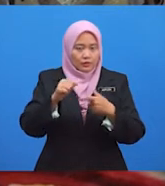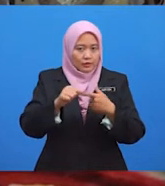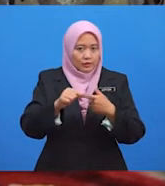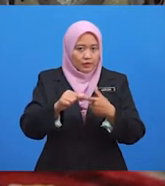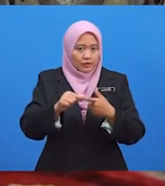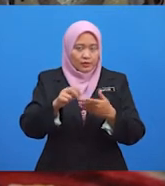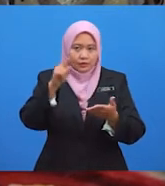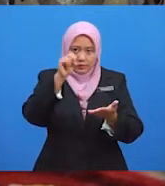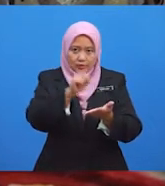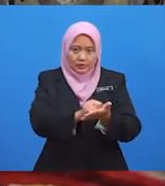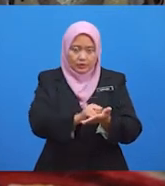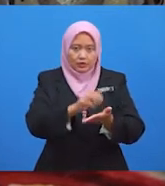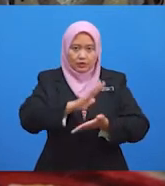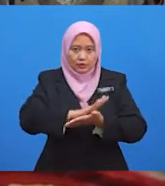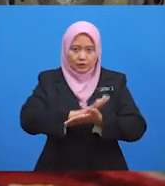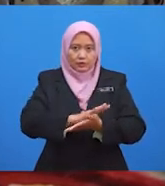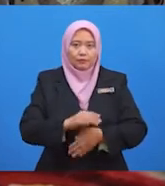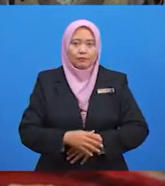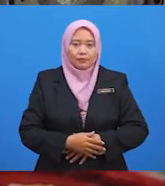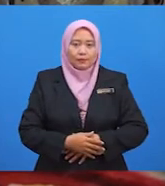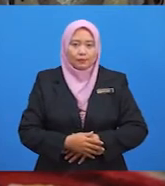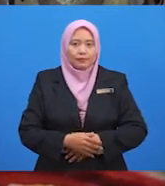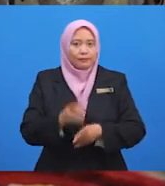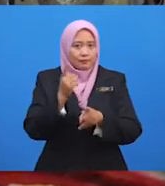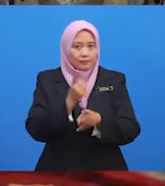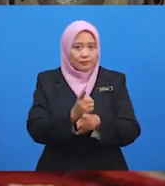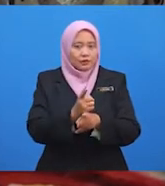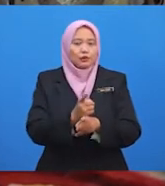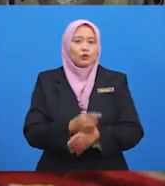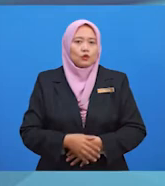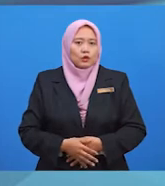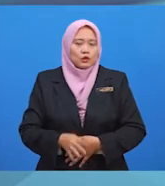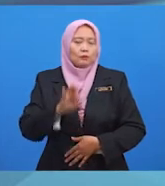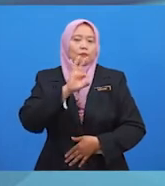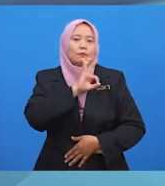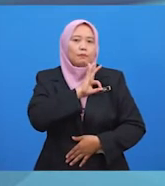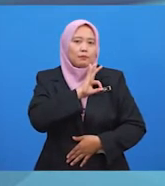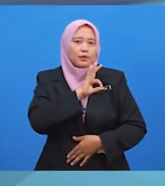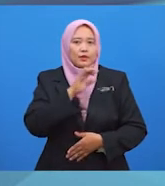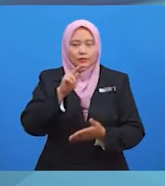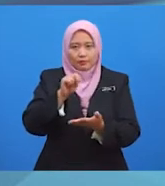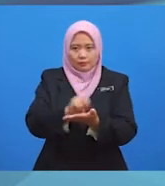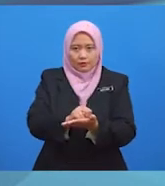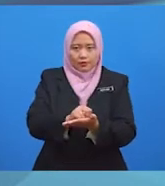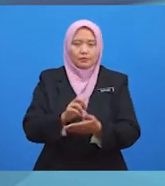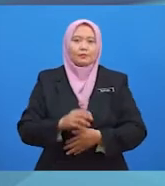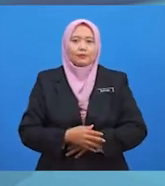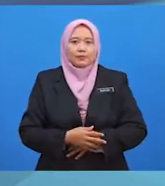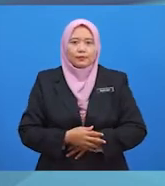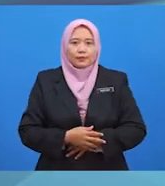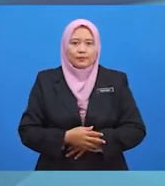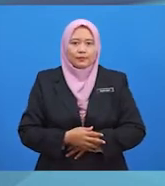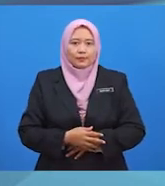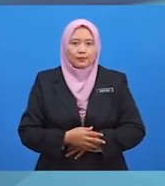Betul. Inilah yang dipanggil button badge. Bolehkah kamu teka